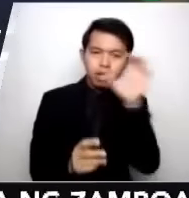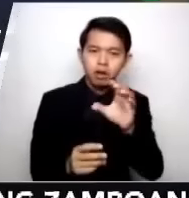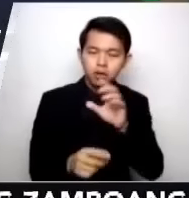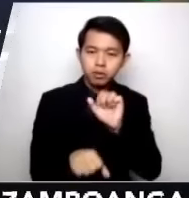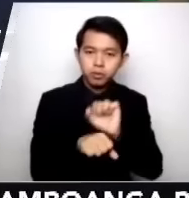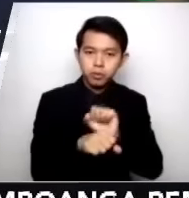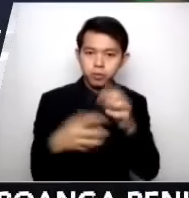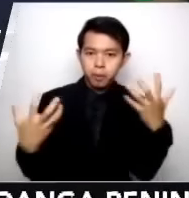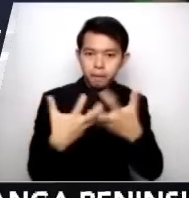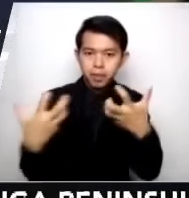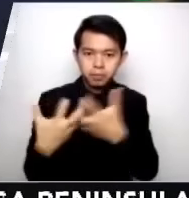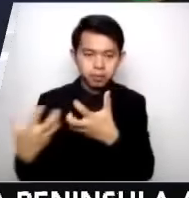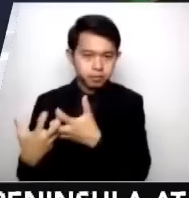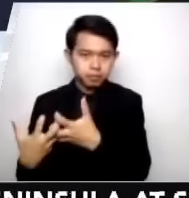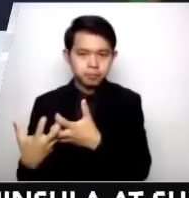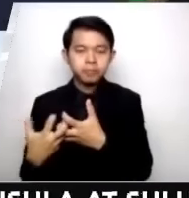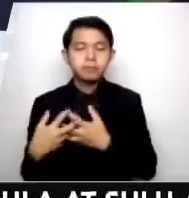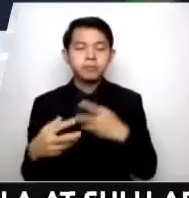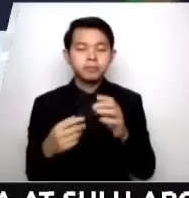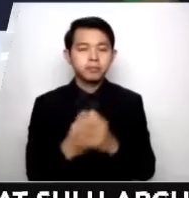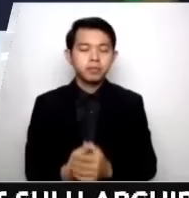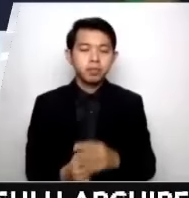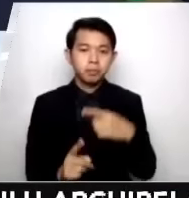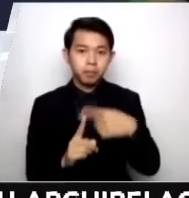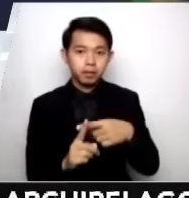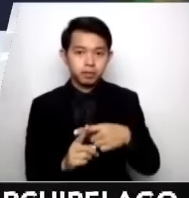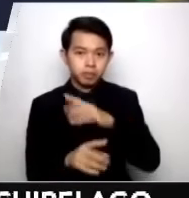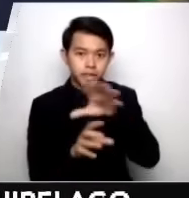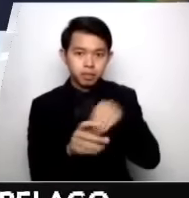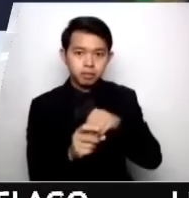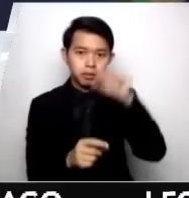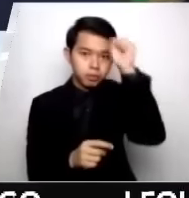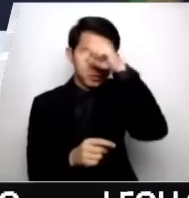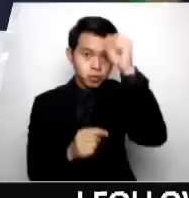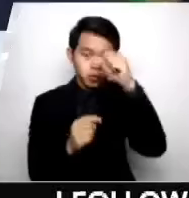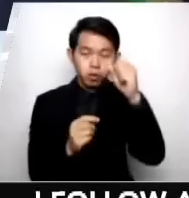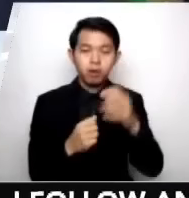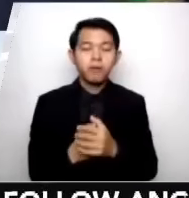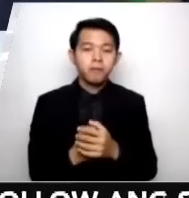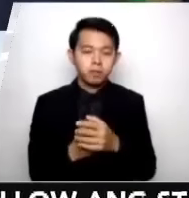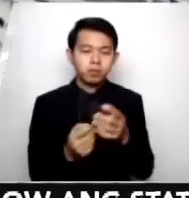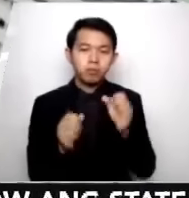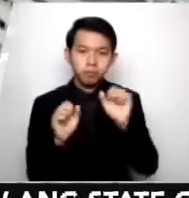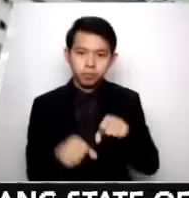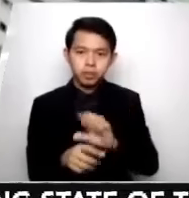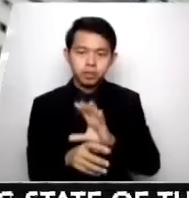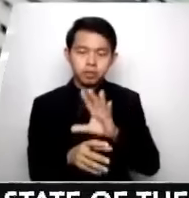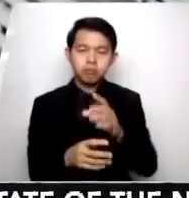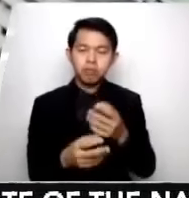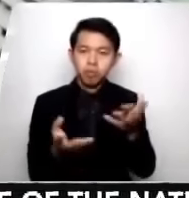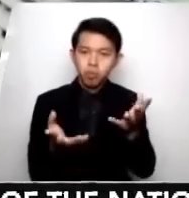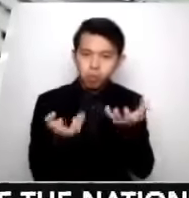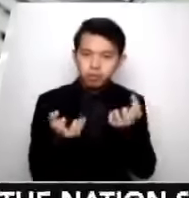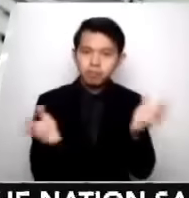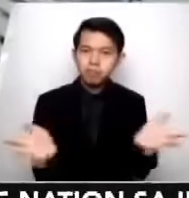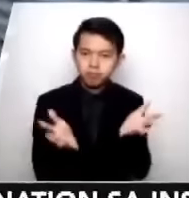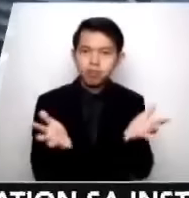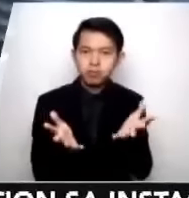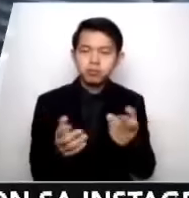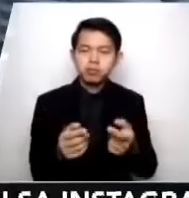most important, scholar ng bayan ito, mas gusto natin dito sila magtatrabaho sa Pilipinas. Batay naman sa key